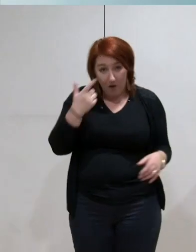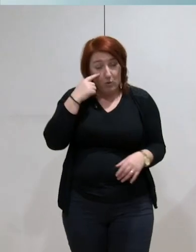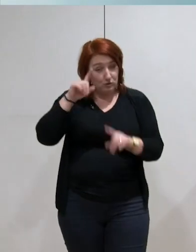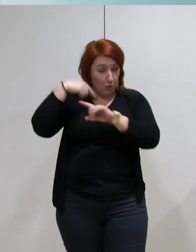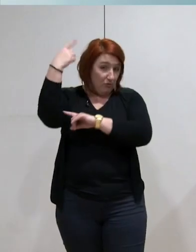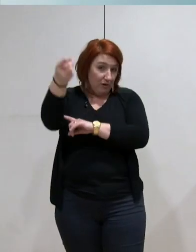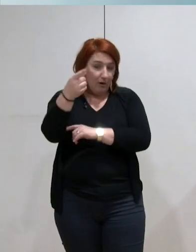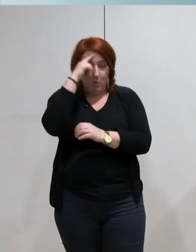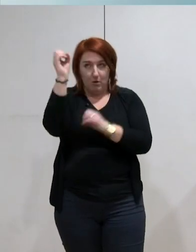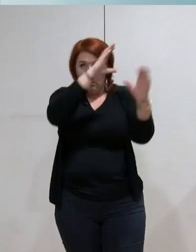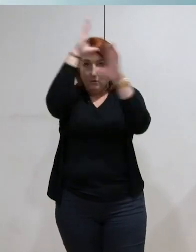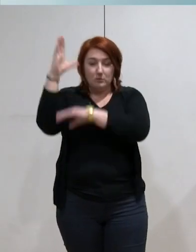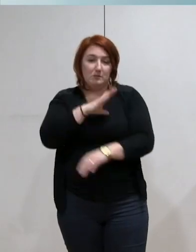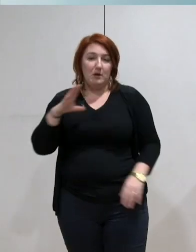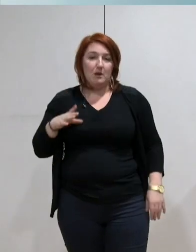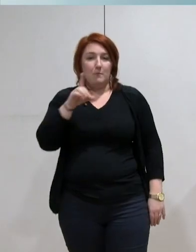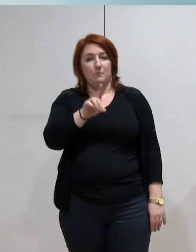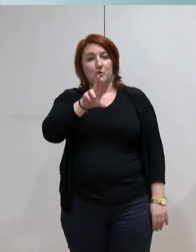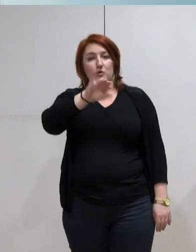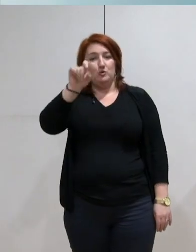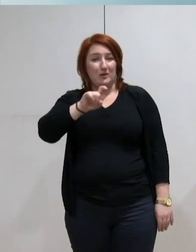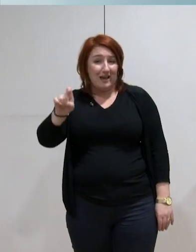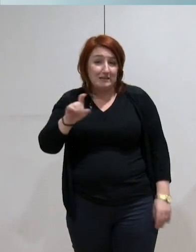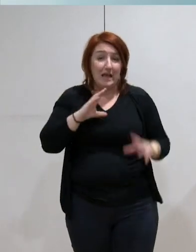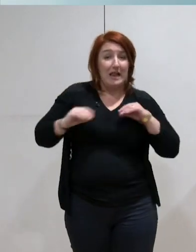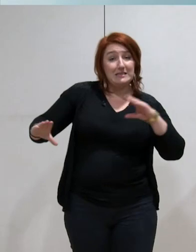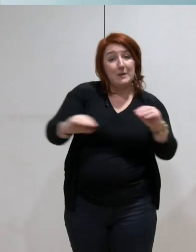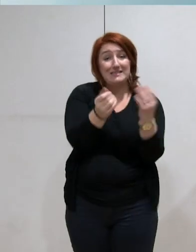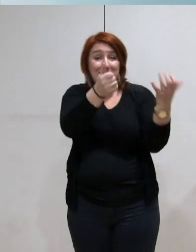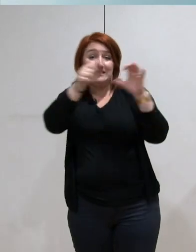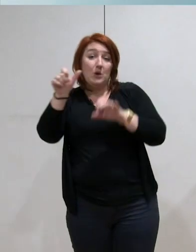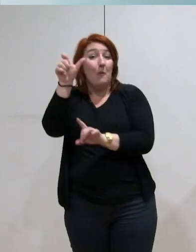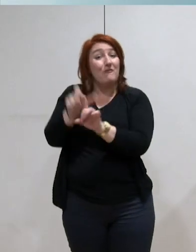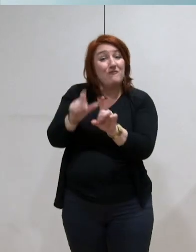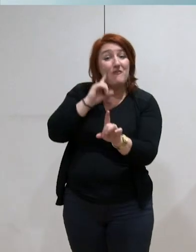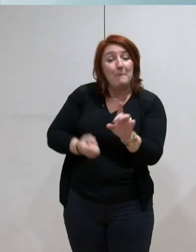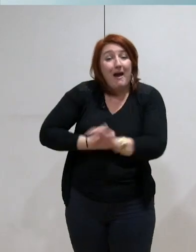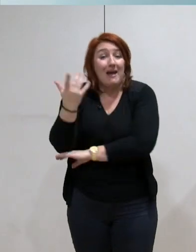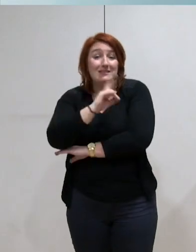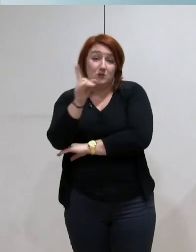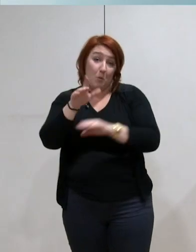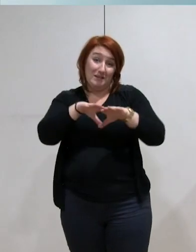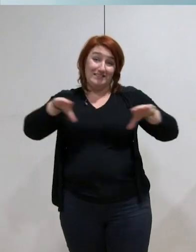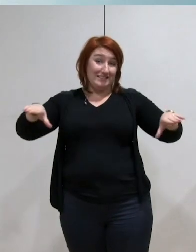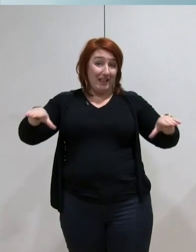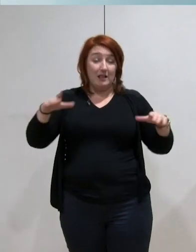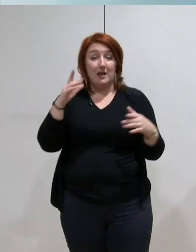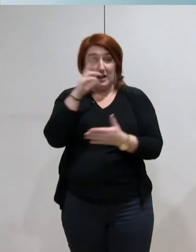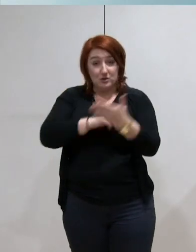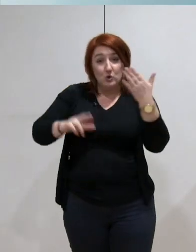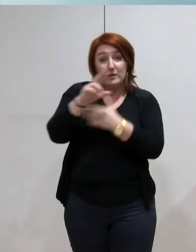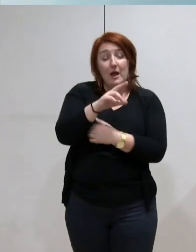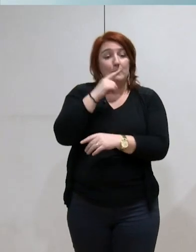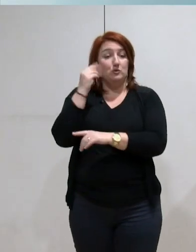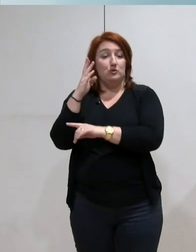à jespace qui n'est pas une artiste mais c'est une scène régionale Brahim r prier sauvage ce